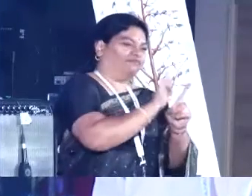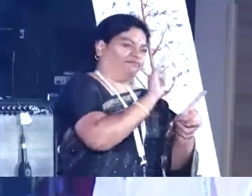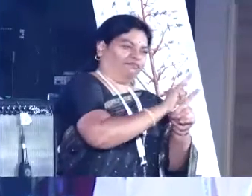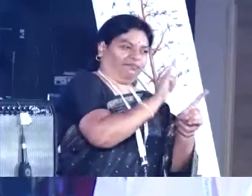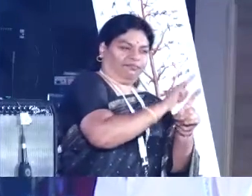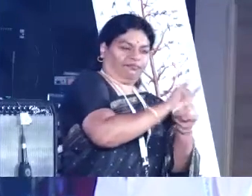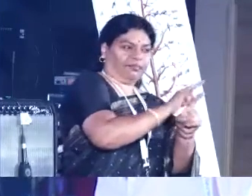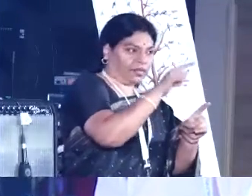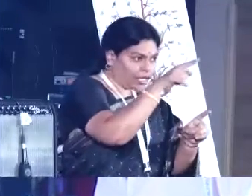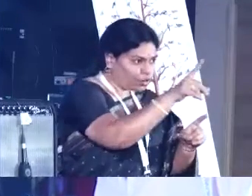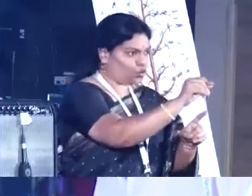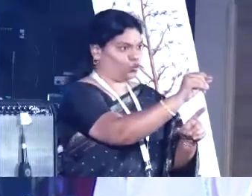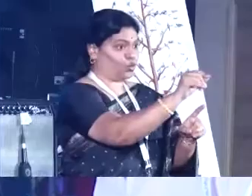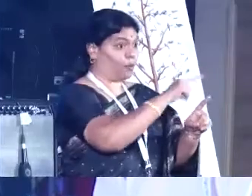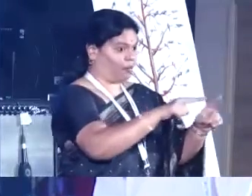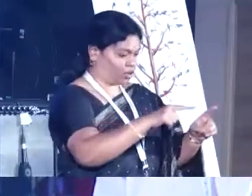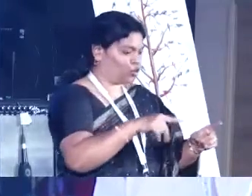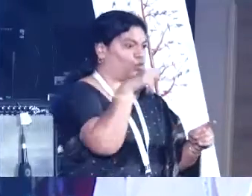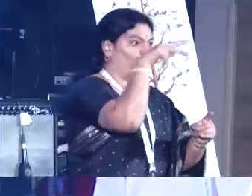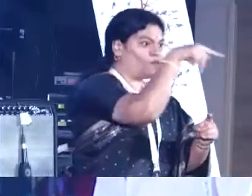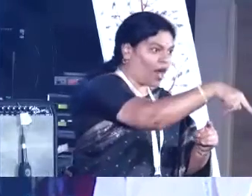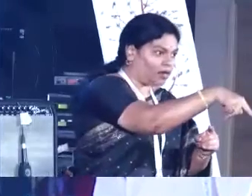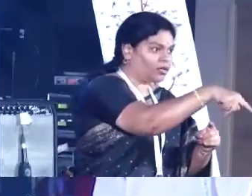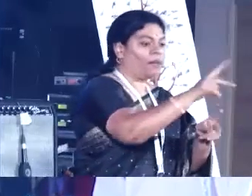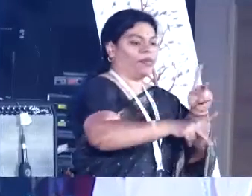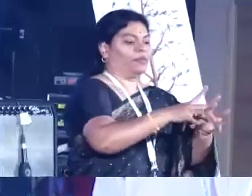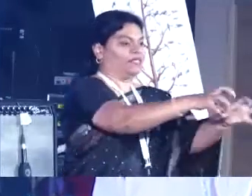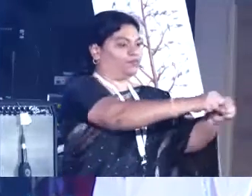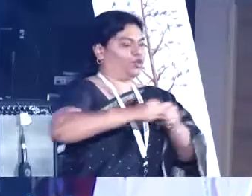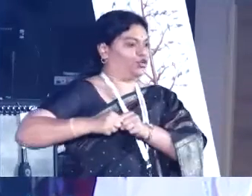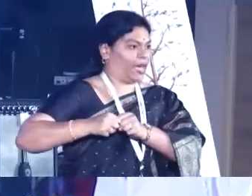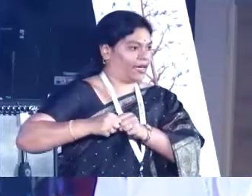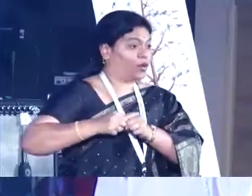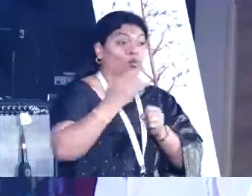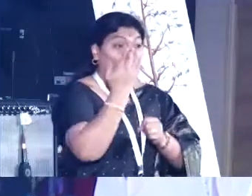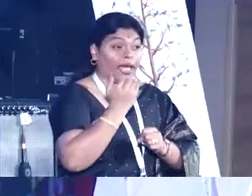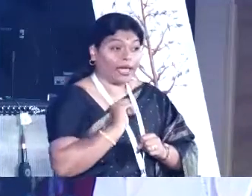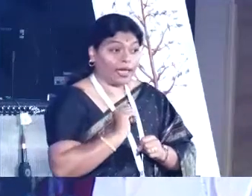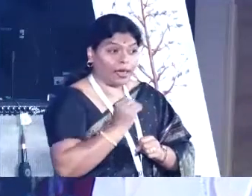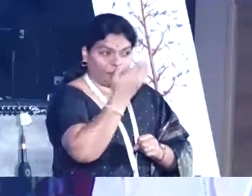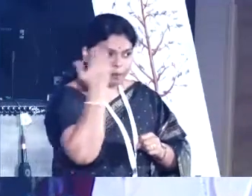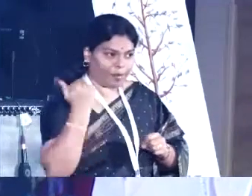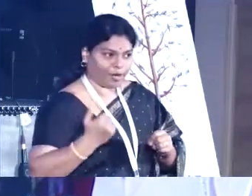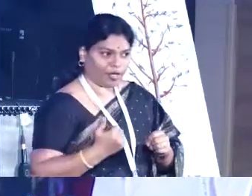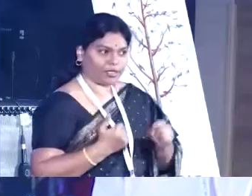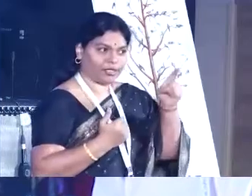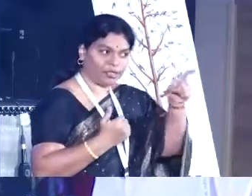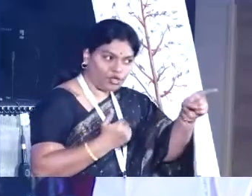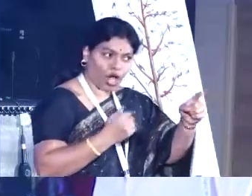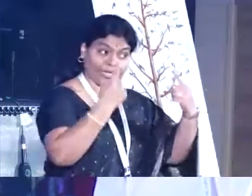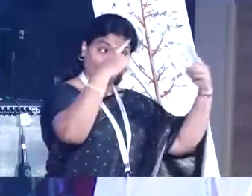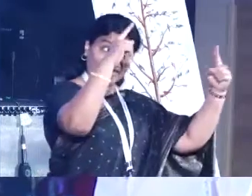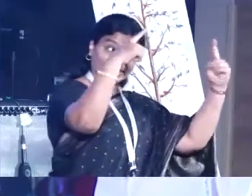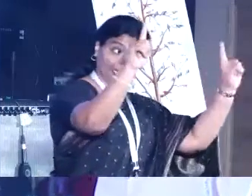छोड़ते। अगर आप एक कदम बढ़ाते हैं तो लोग आपको 100 कदम पीछे खींच लेते हैं। क्यों? क्योंकि आपकी उन्नति को,